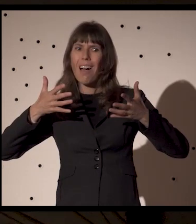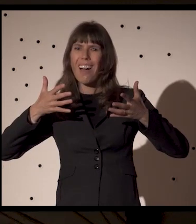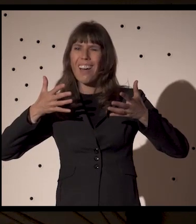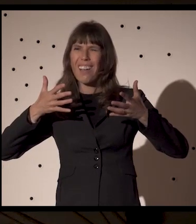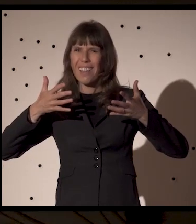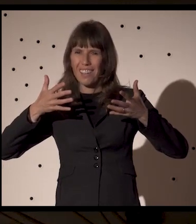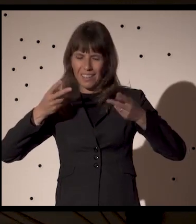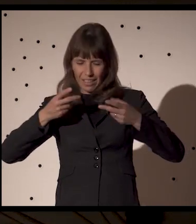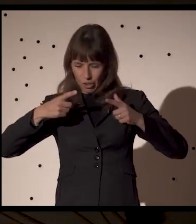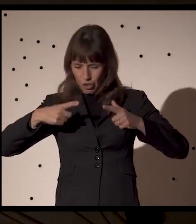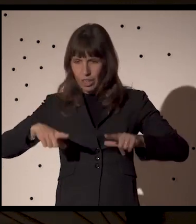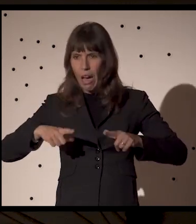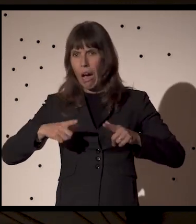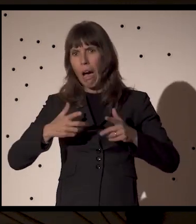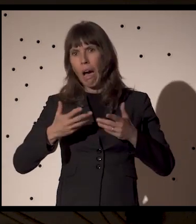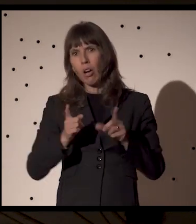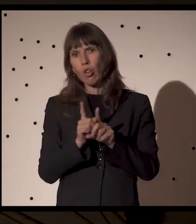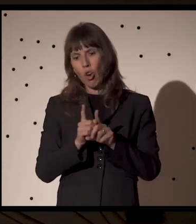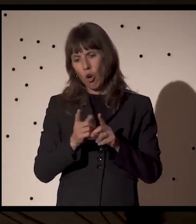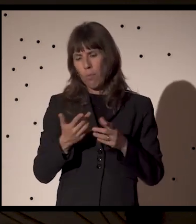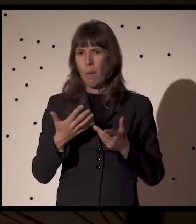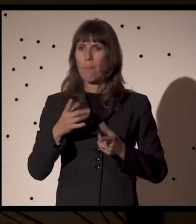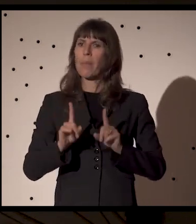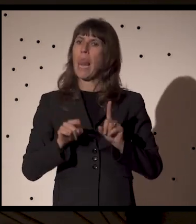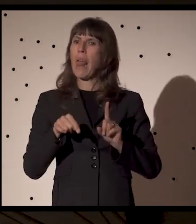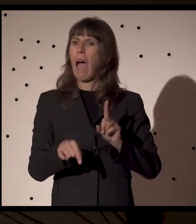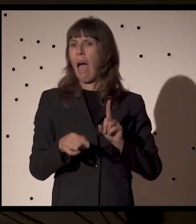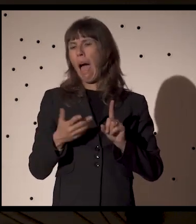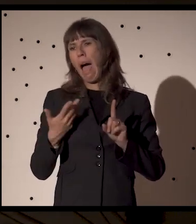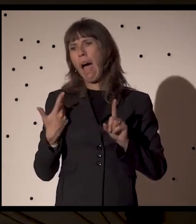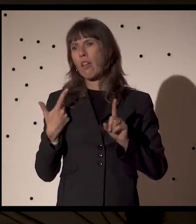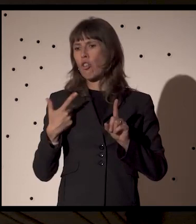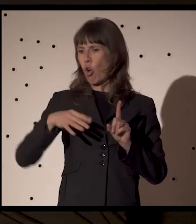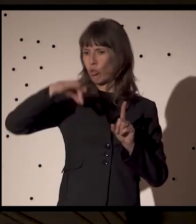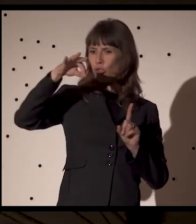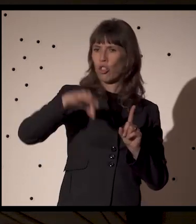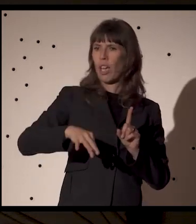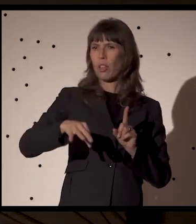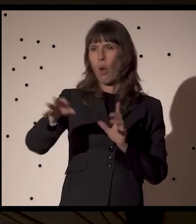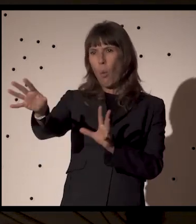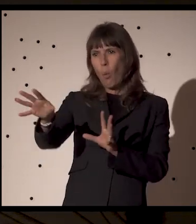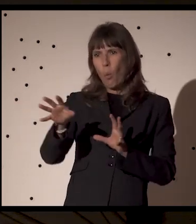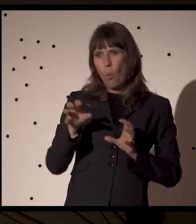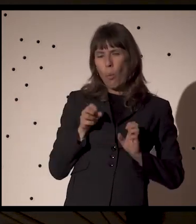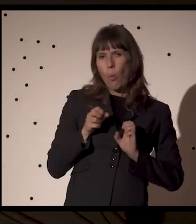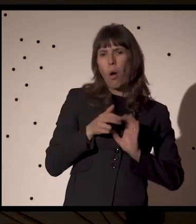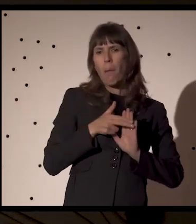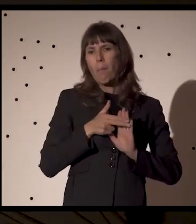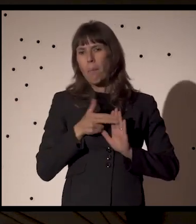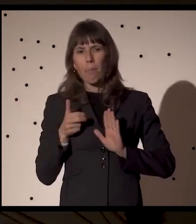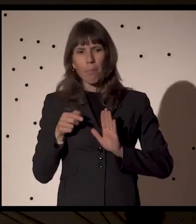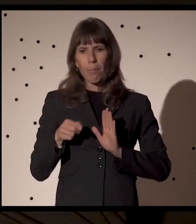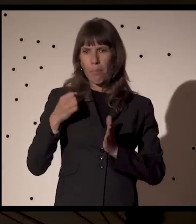è il polo di attrazione Milano Il Brand Milano è quello che noi possiamo spendere anche internazionalmente Però poi